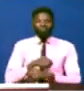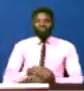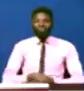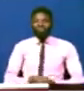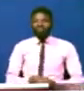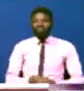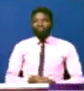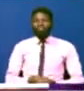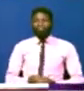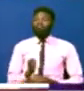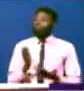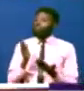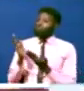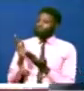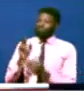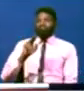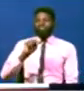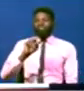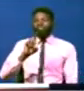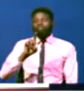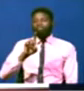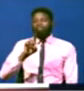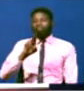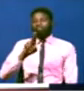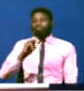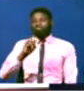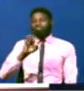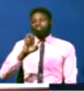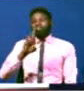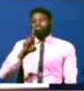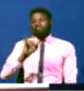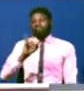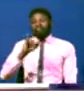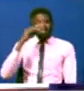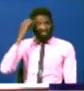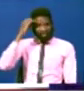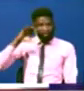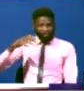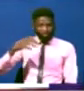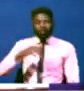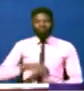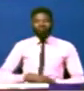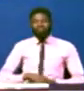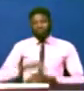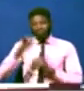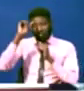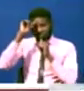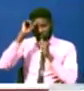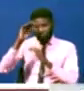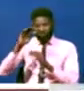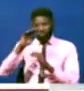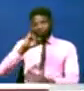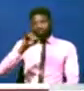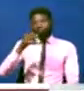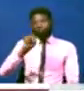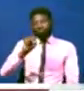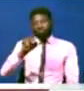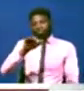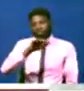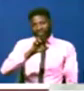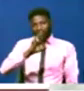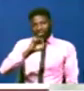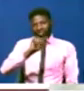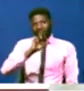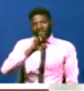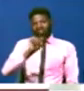Na huko Ndumberi katika kaunti ya Kiambu, Kasisi John Muroki wa parokia ya Riara aliwahimiza Wakristo kutoa msaada kwa